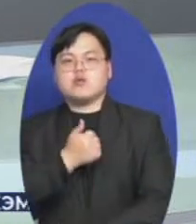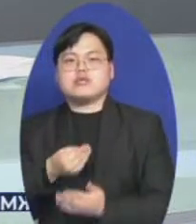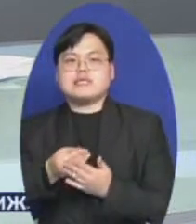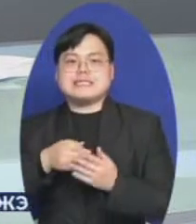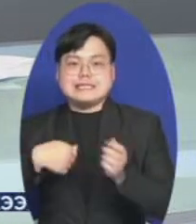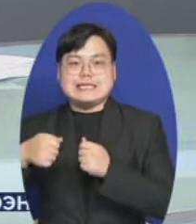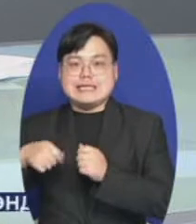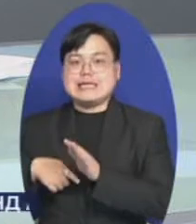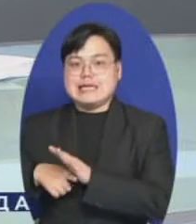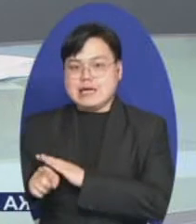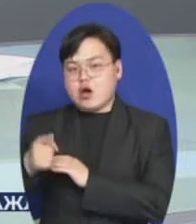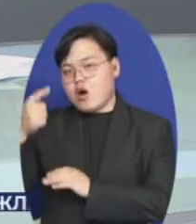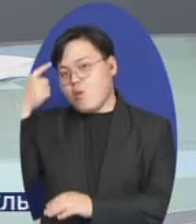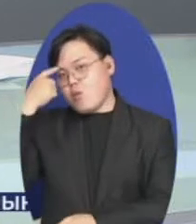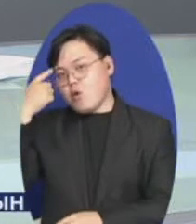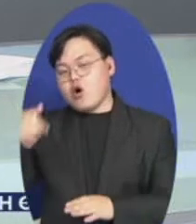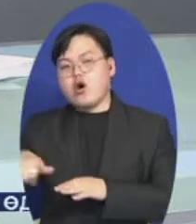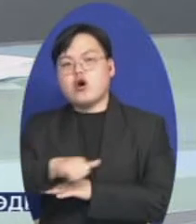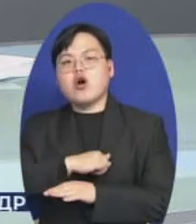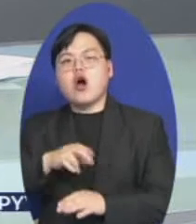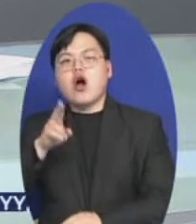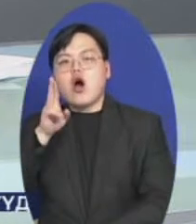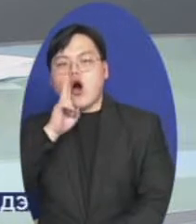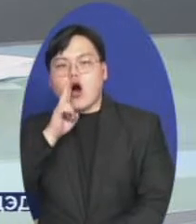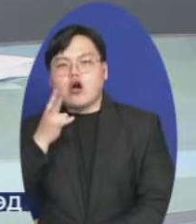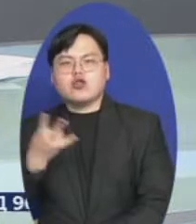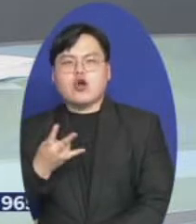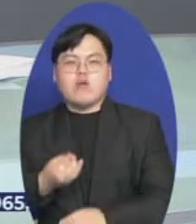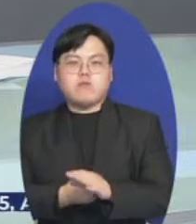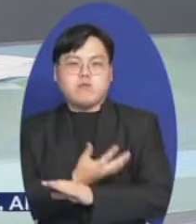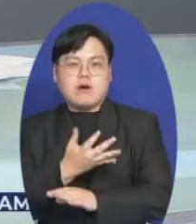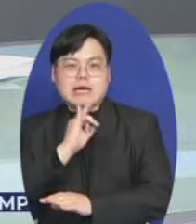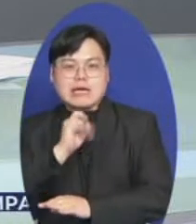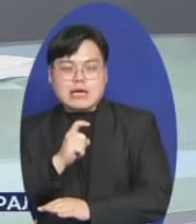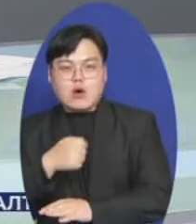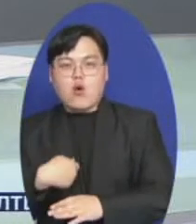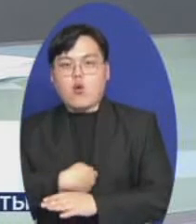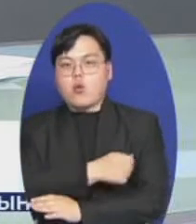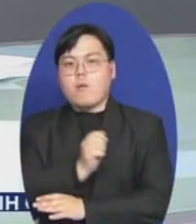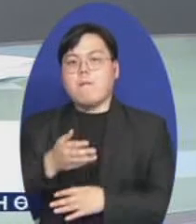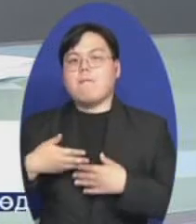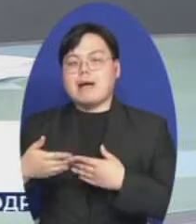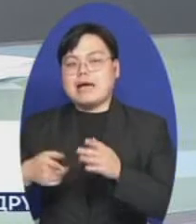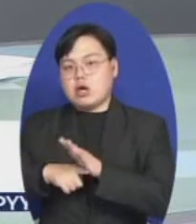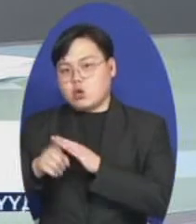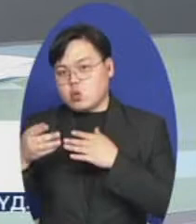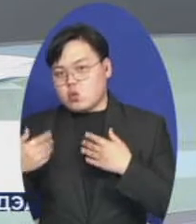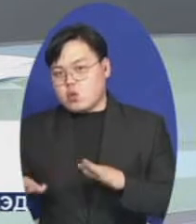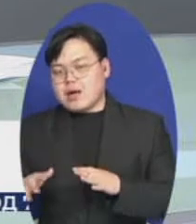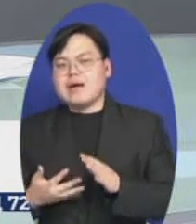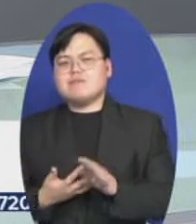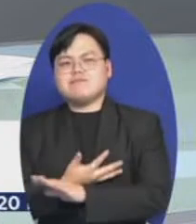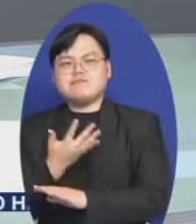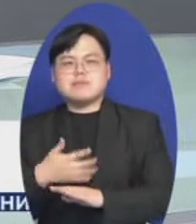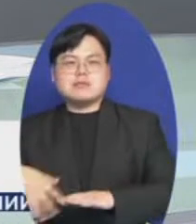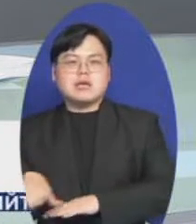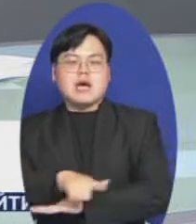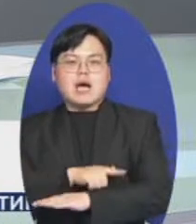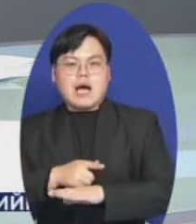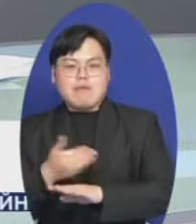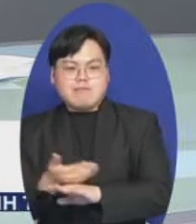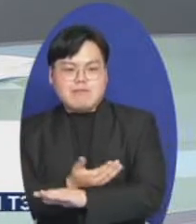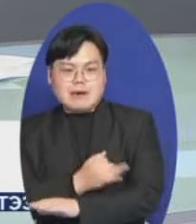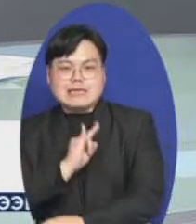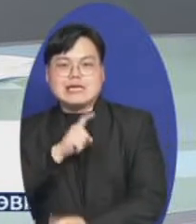цөөн байгуулга. За энэ жил манай улс хүнсний ногооныхоо тариалтыг нэмээд хүнсний ногоочтой урамшууллыг өгч хэлсэн. За мөн тариан талбаар ургац